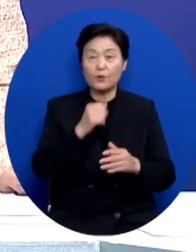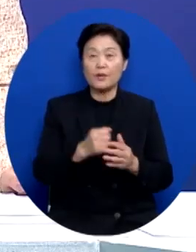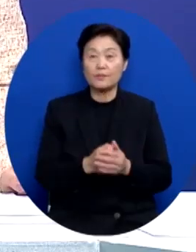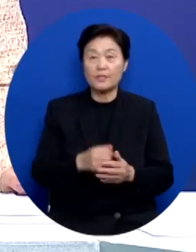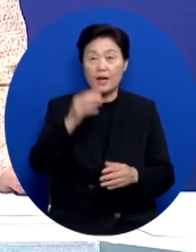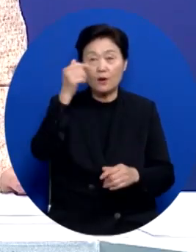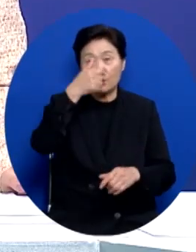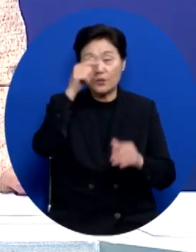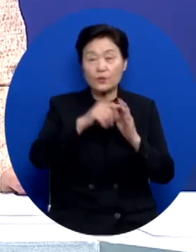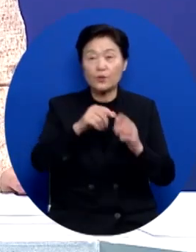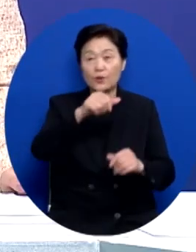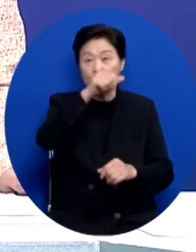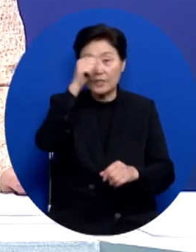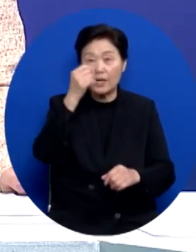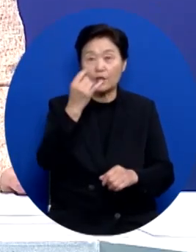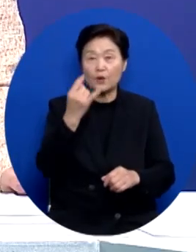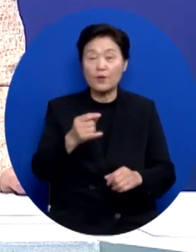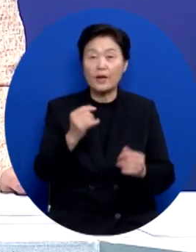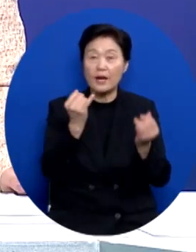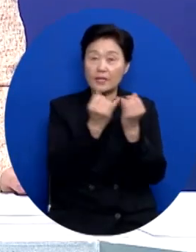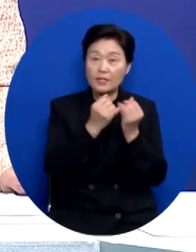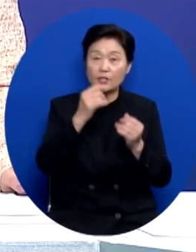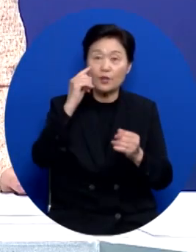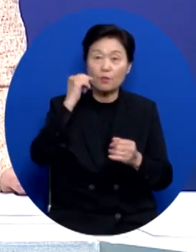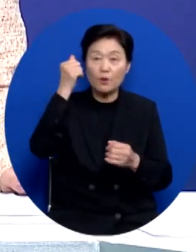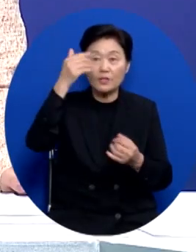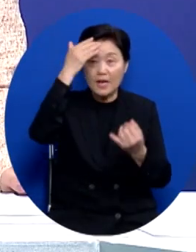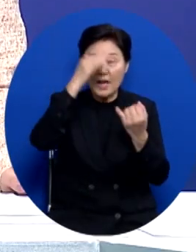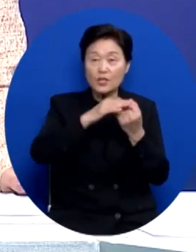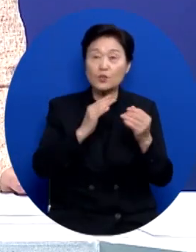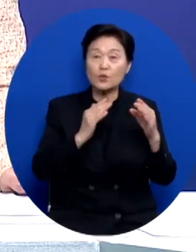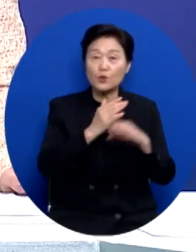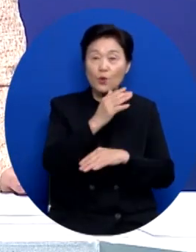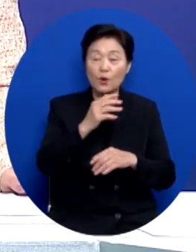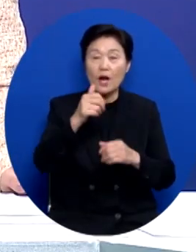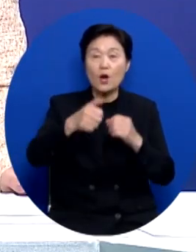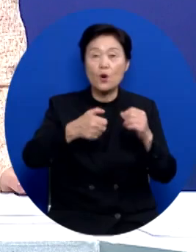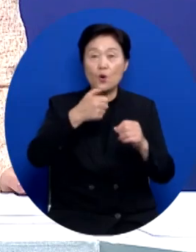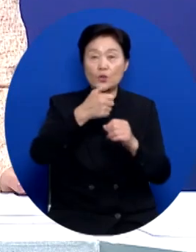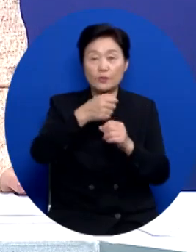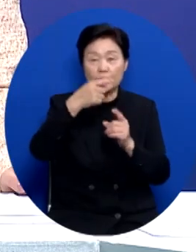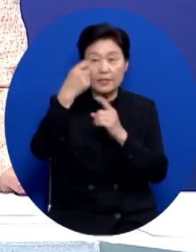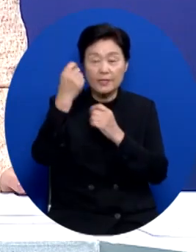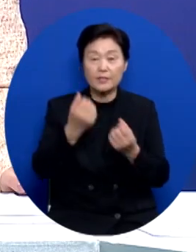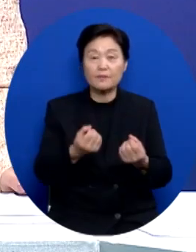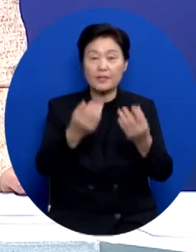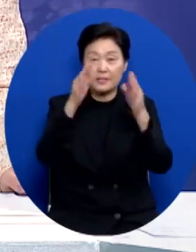한국기독교 장로회가 여성 목사 안수가 50주년 기념 행사를